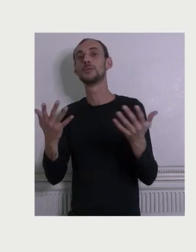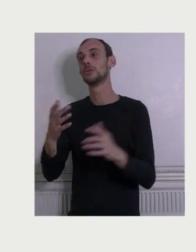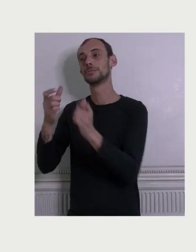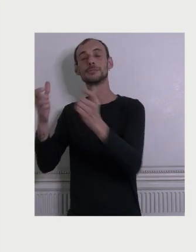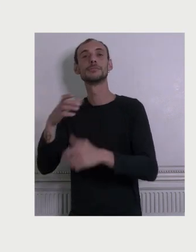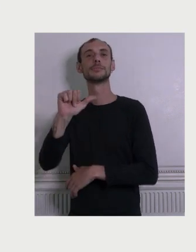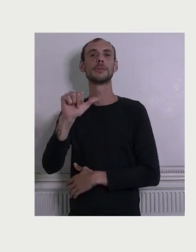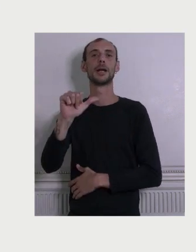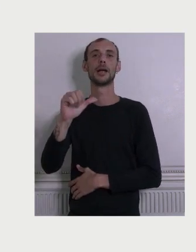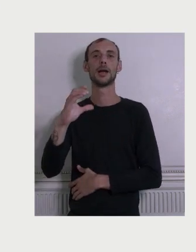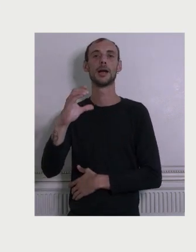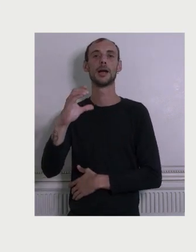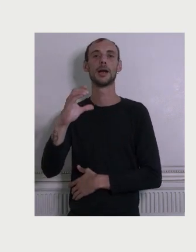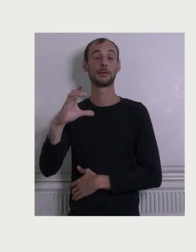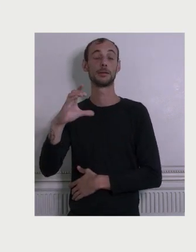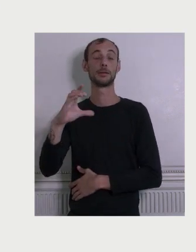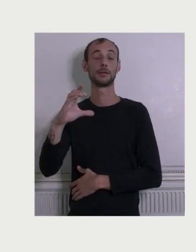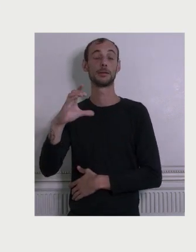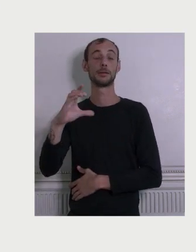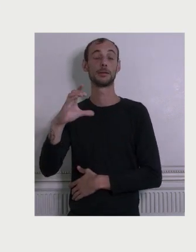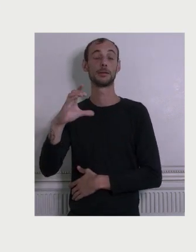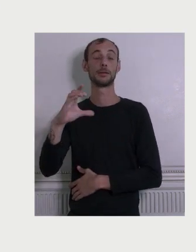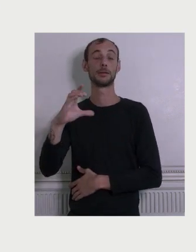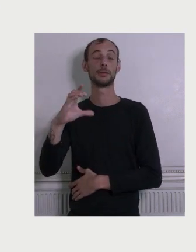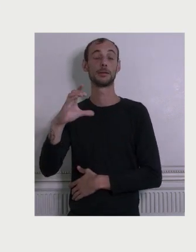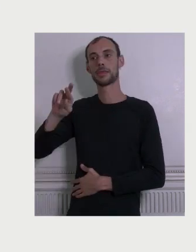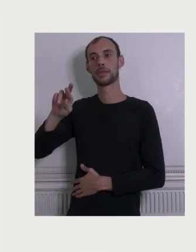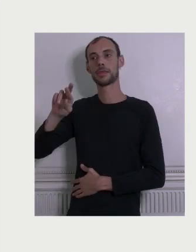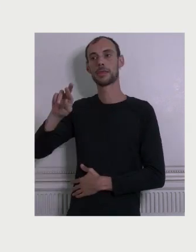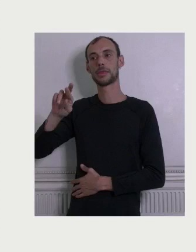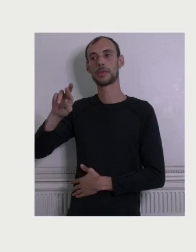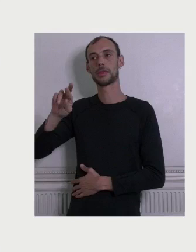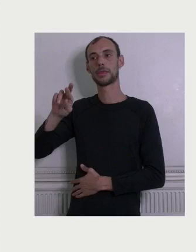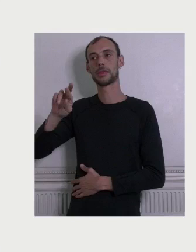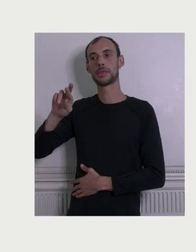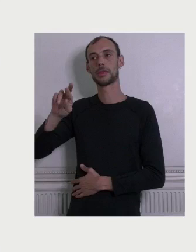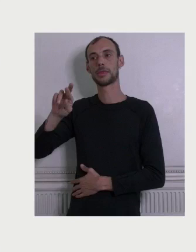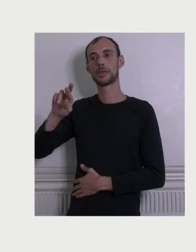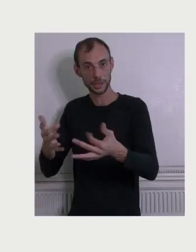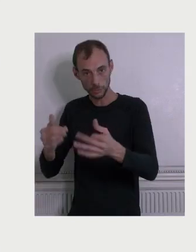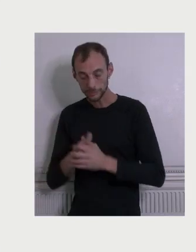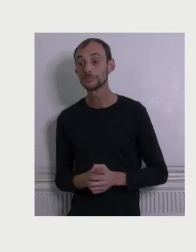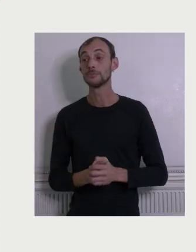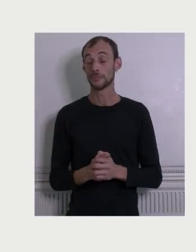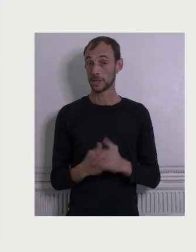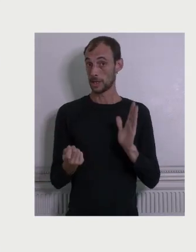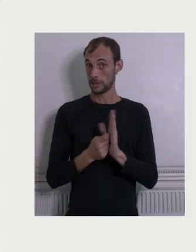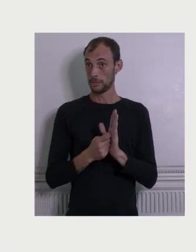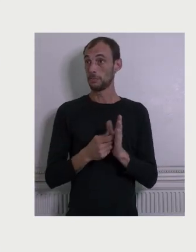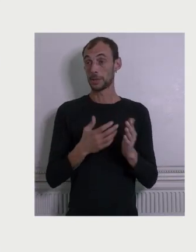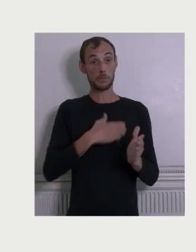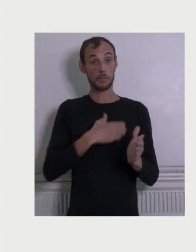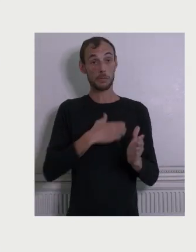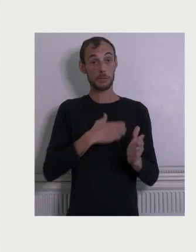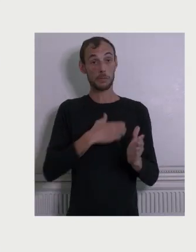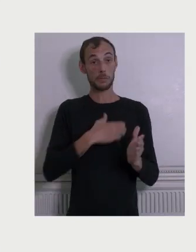choses qui ont été faites également, donc qui vont être mises en œuvre. Le changement progressif de nos éclairages intérieur également par des